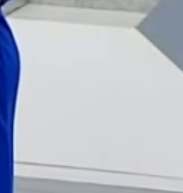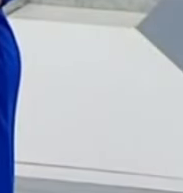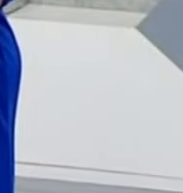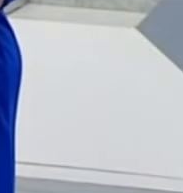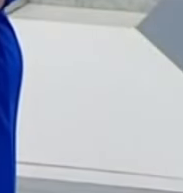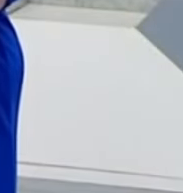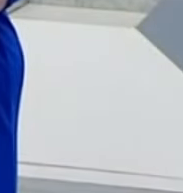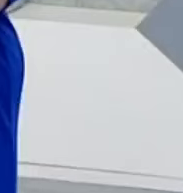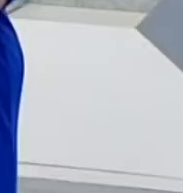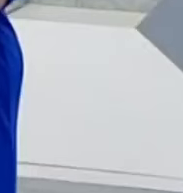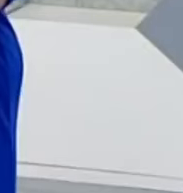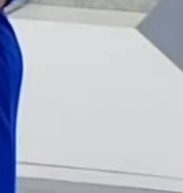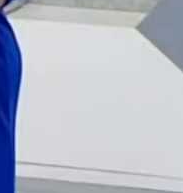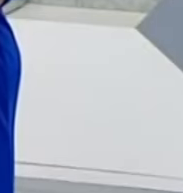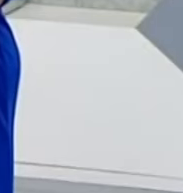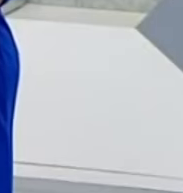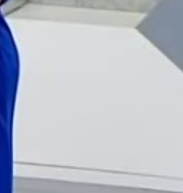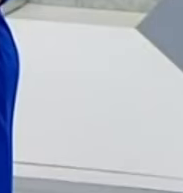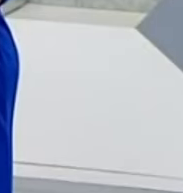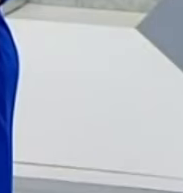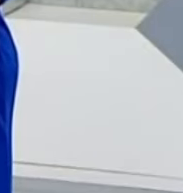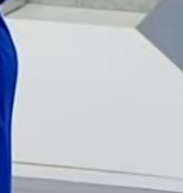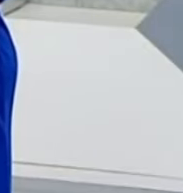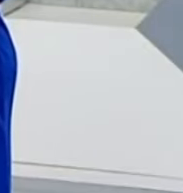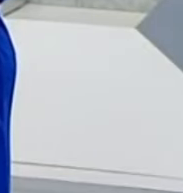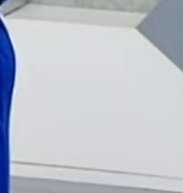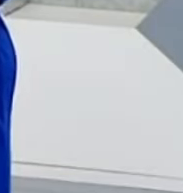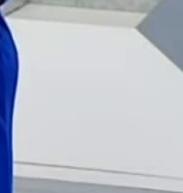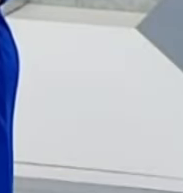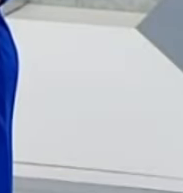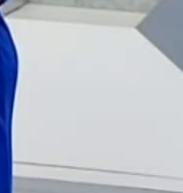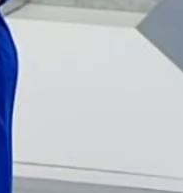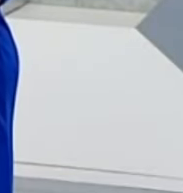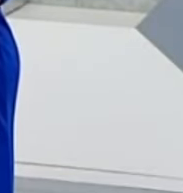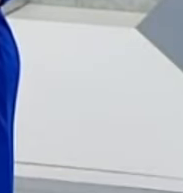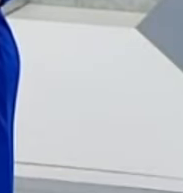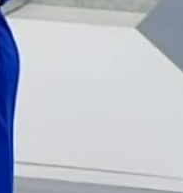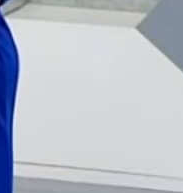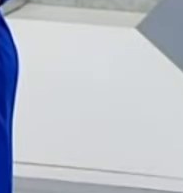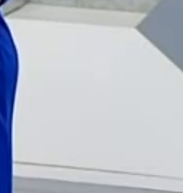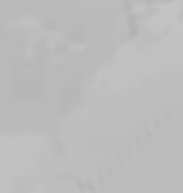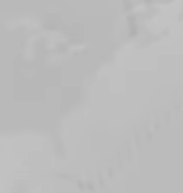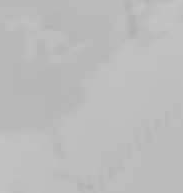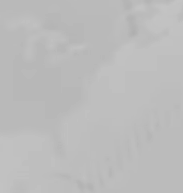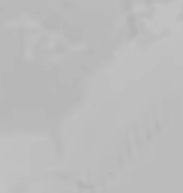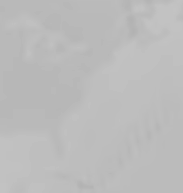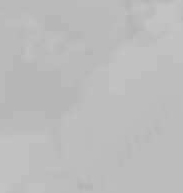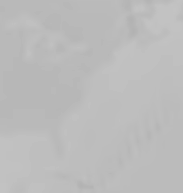GMA Pinoy TV at sa www.gmanews.tv.